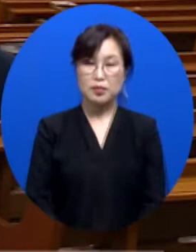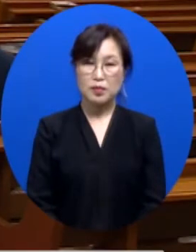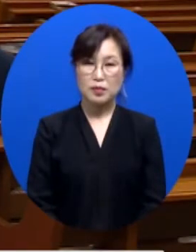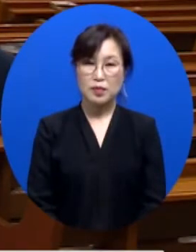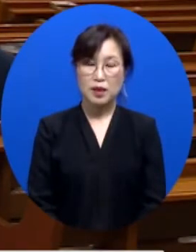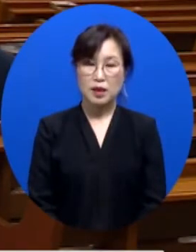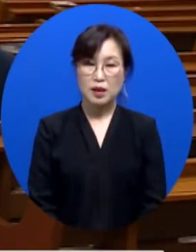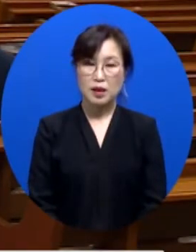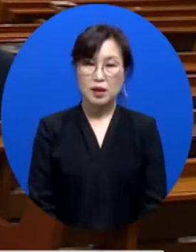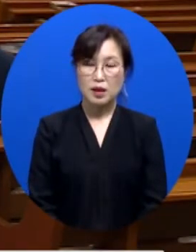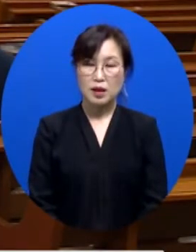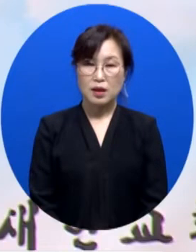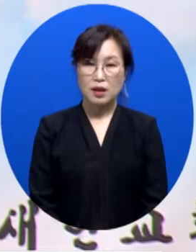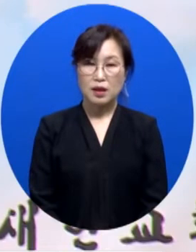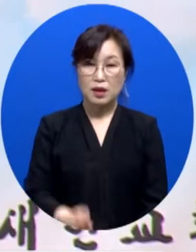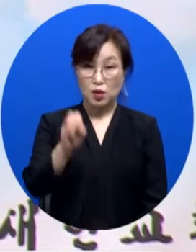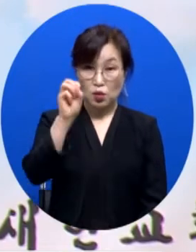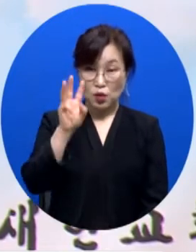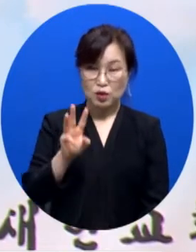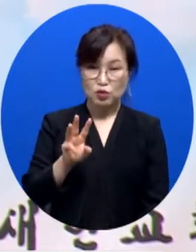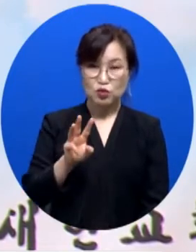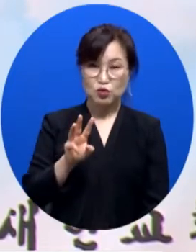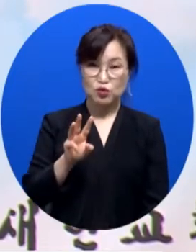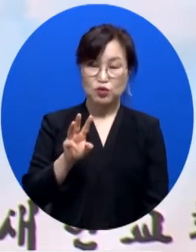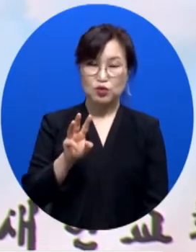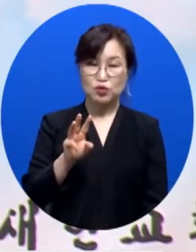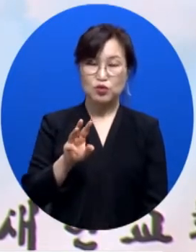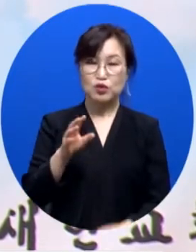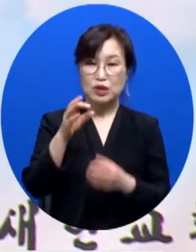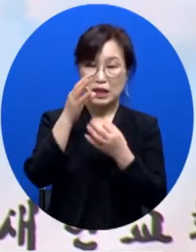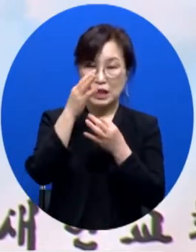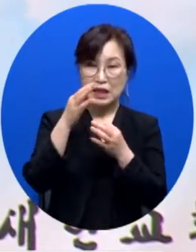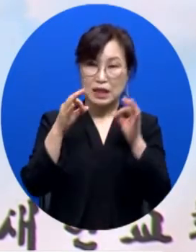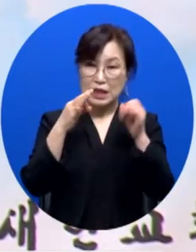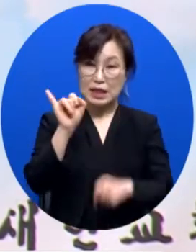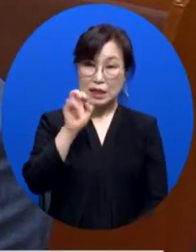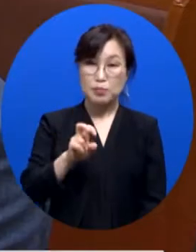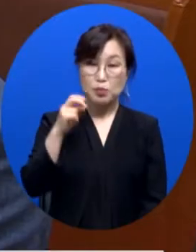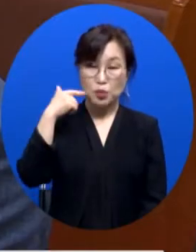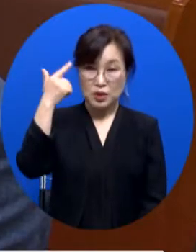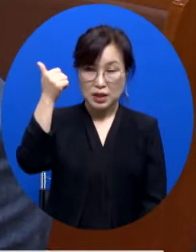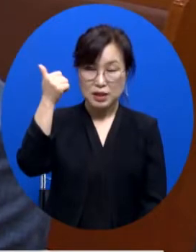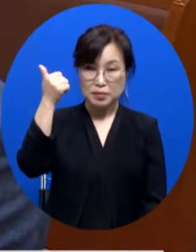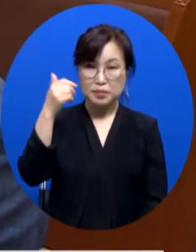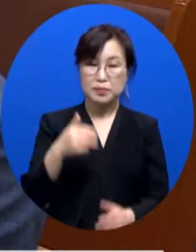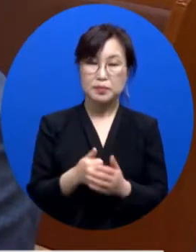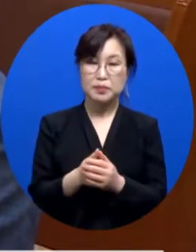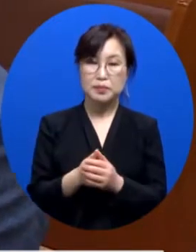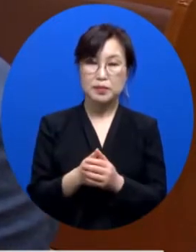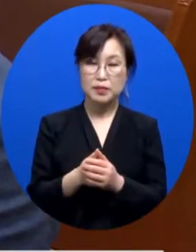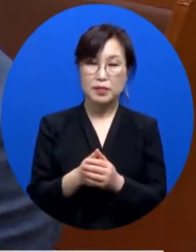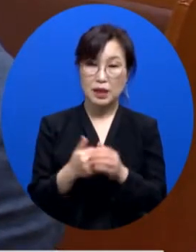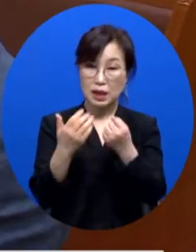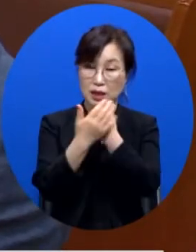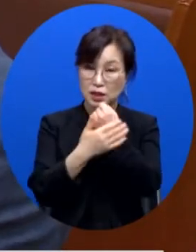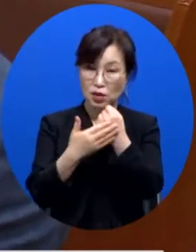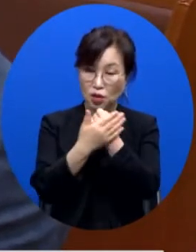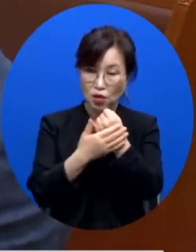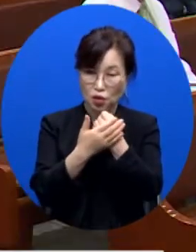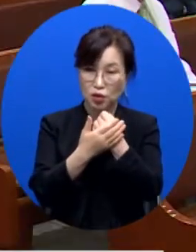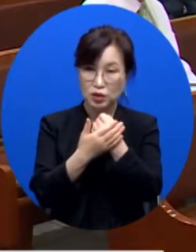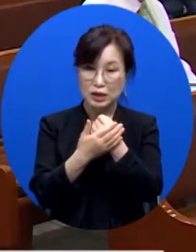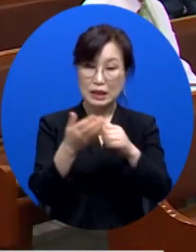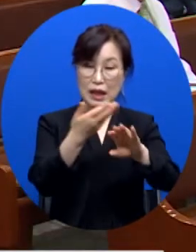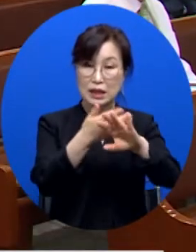대회 예배에서 말씀을 전한 광주시 장로교회연합회장 임종준 목사는 신앙생활에서 덕을 세우는 길은 남에게